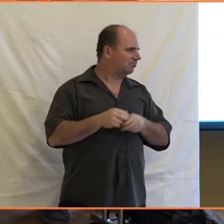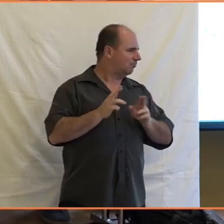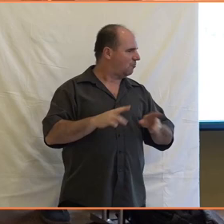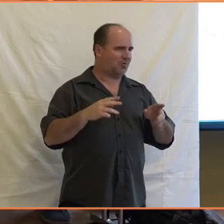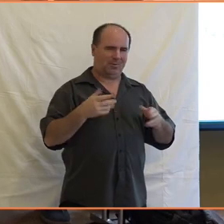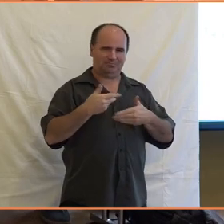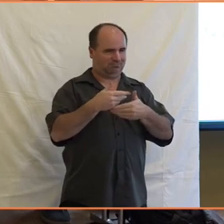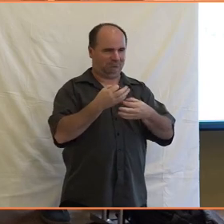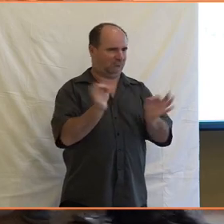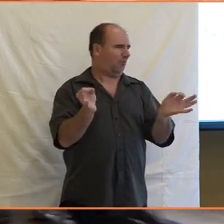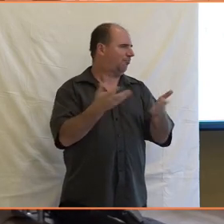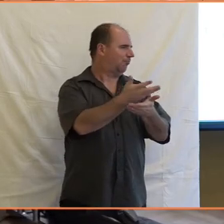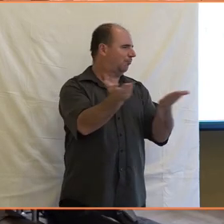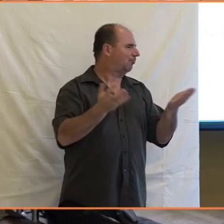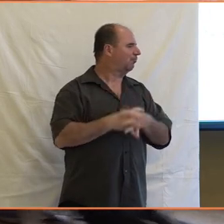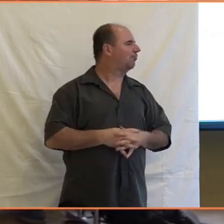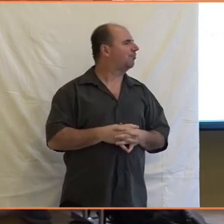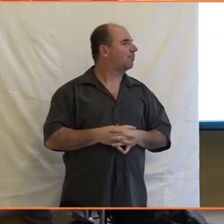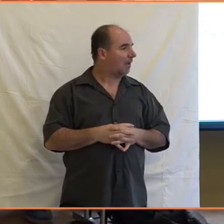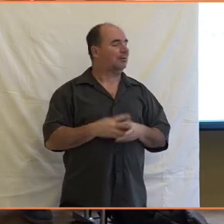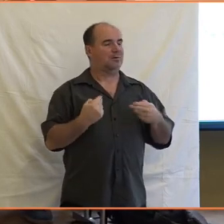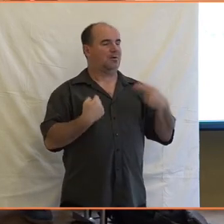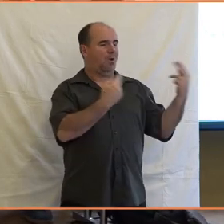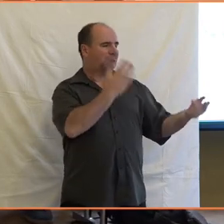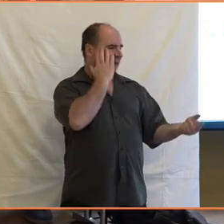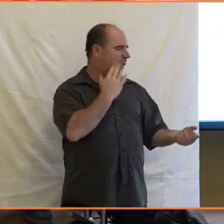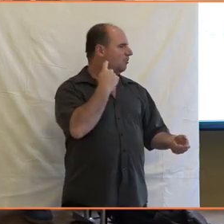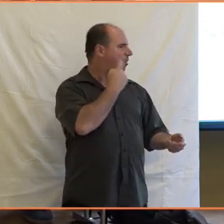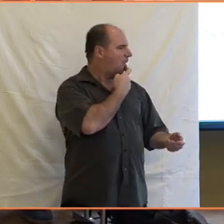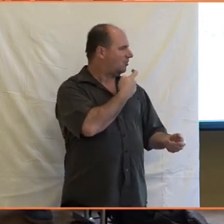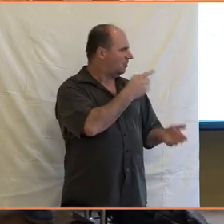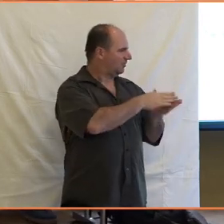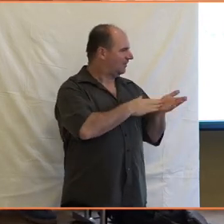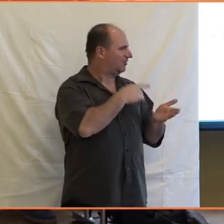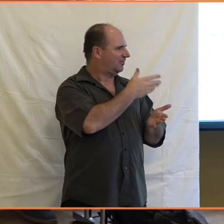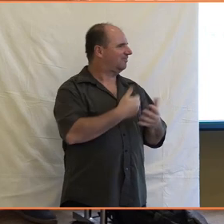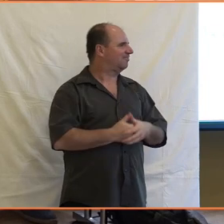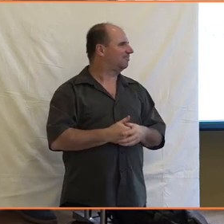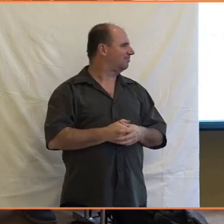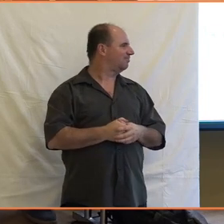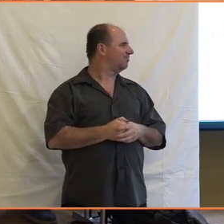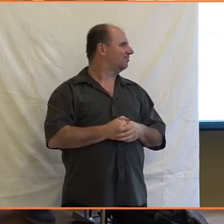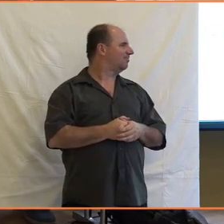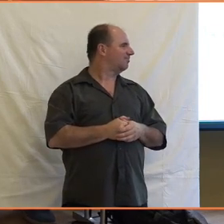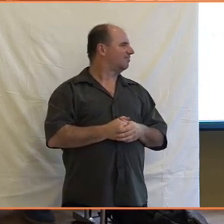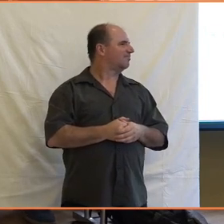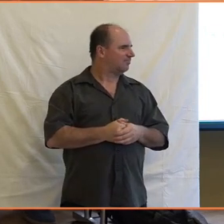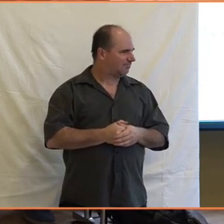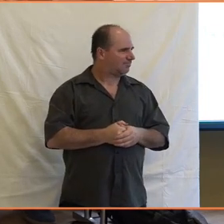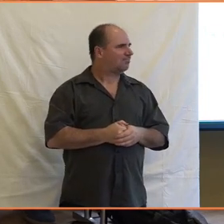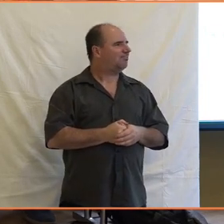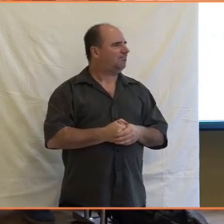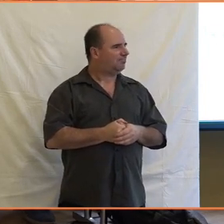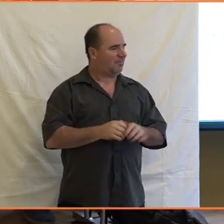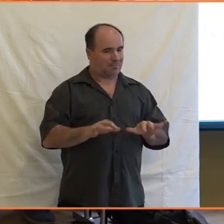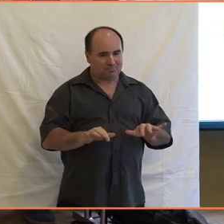a teď bych předal slovo teda Honzovi, který vám poví, co jsme zjistili o digitálním vyloučení, když jsme se na ně ptali novinářů,